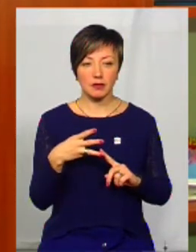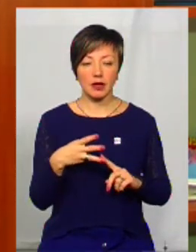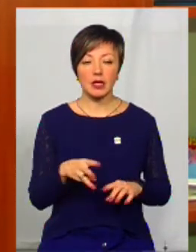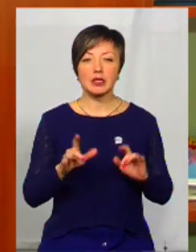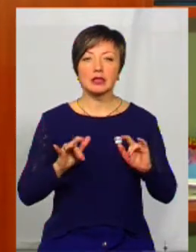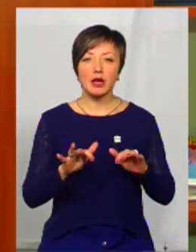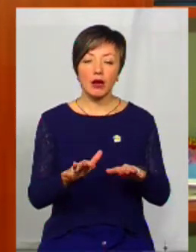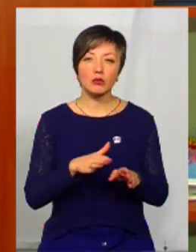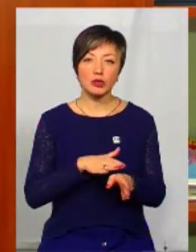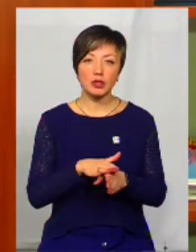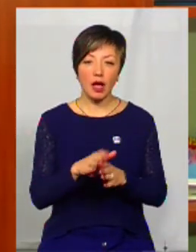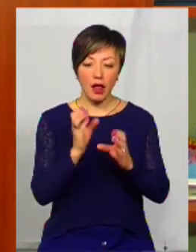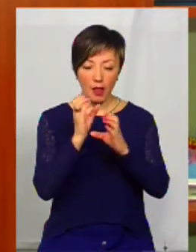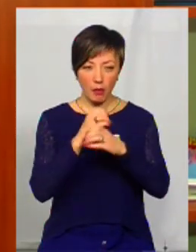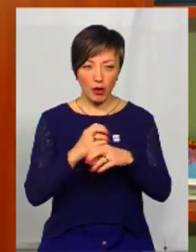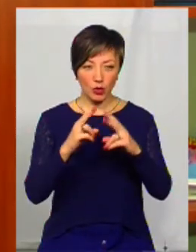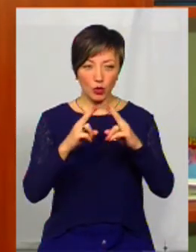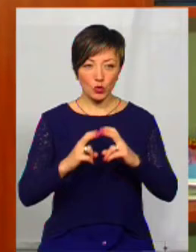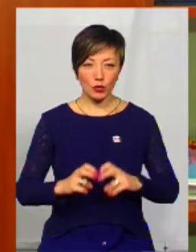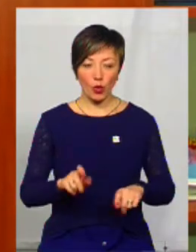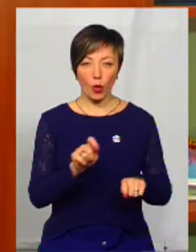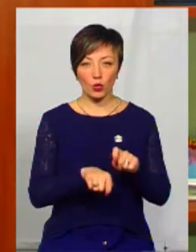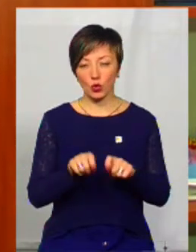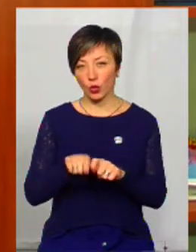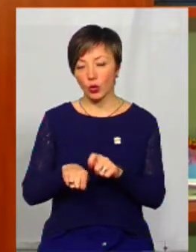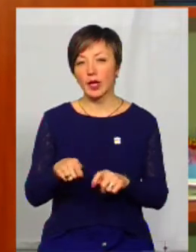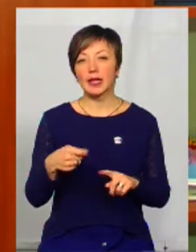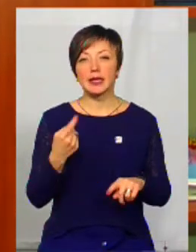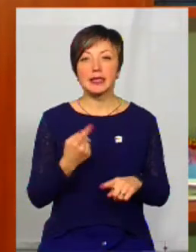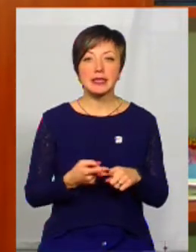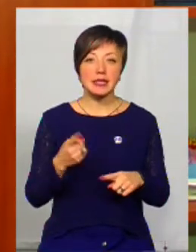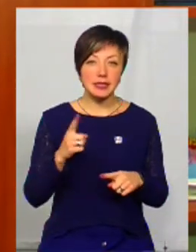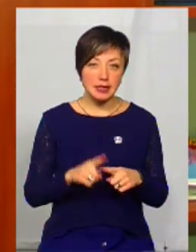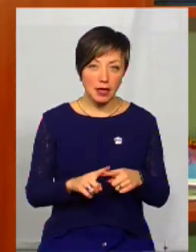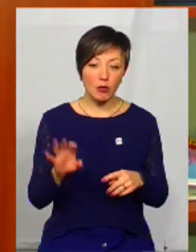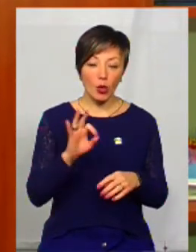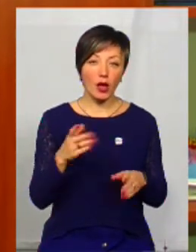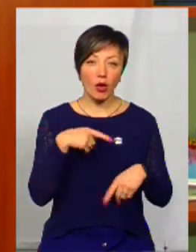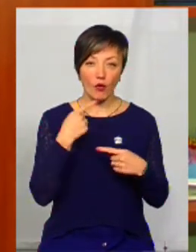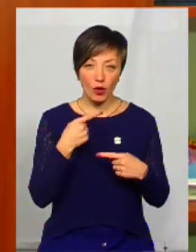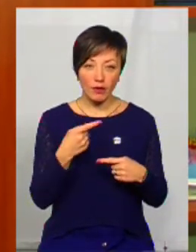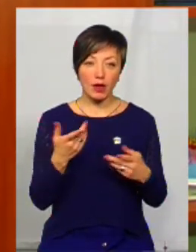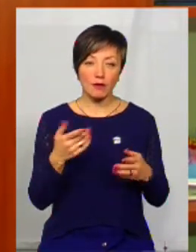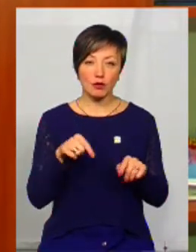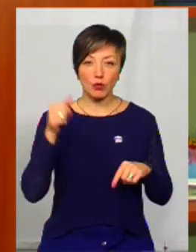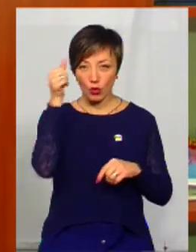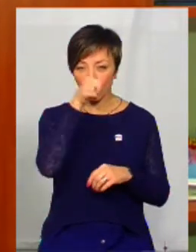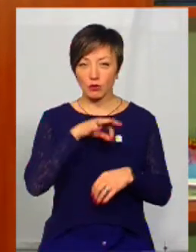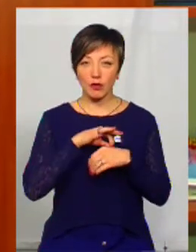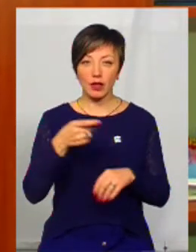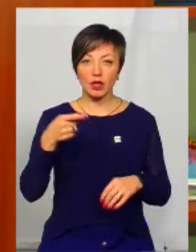заходи по здійсненню лабораторно-інструментального контролю. Це той захід, про який я говорив, який ми в цьому році